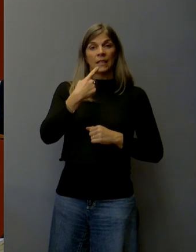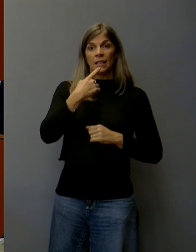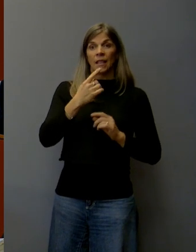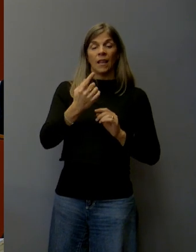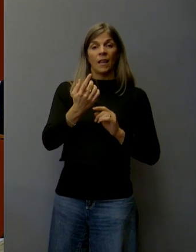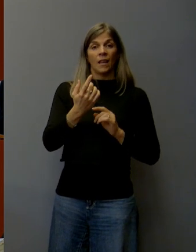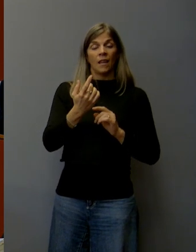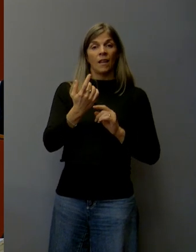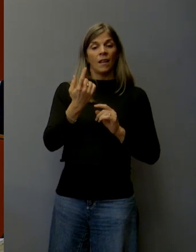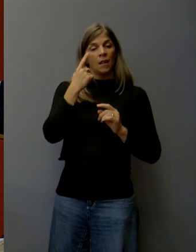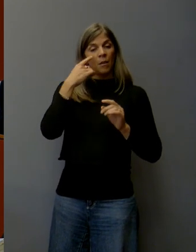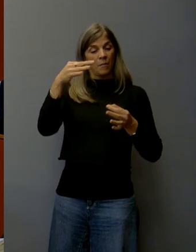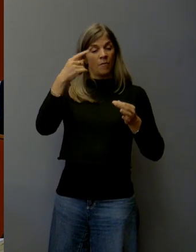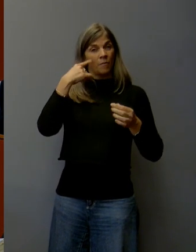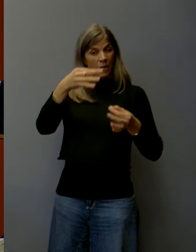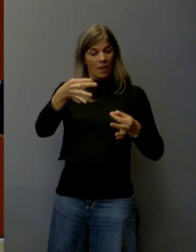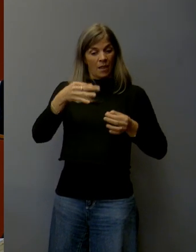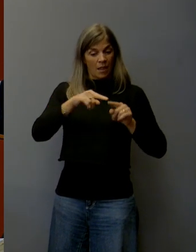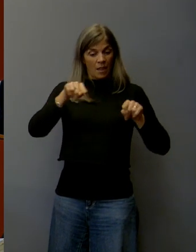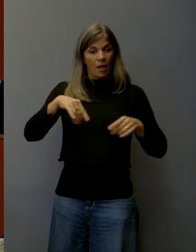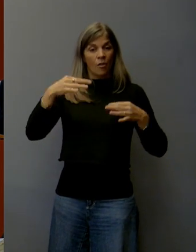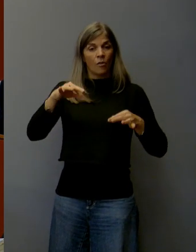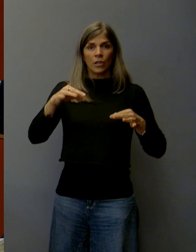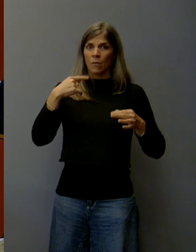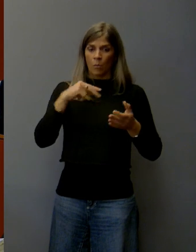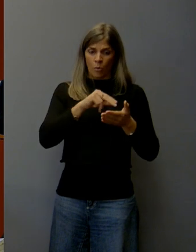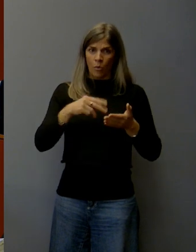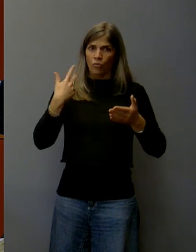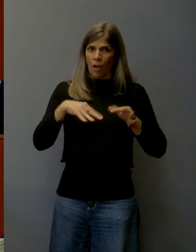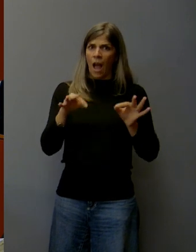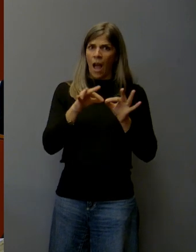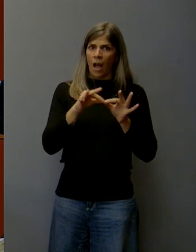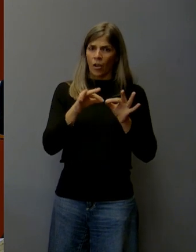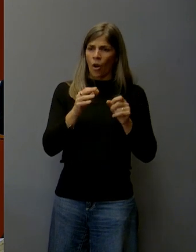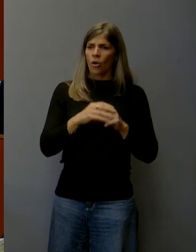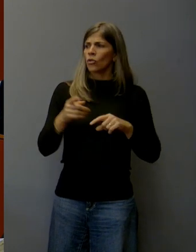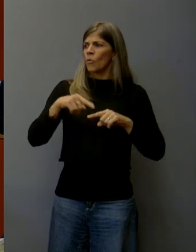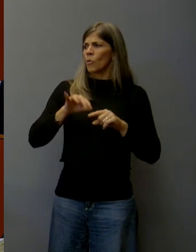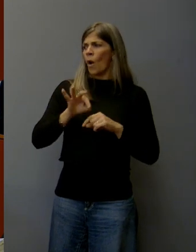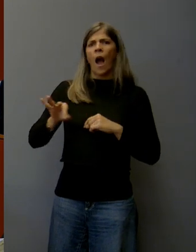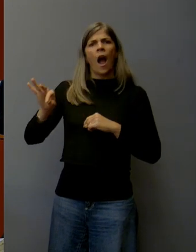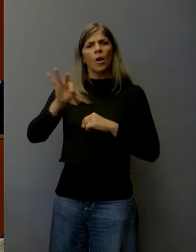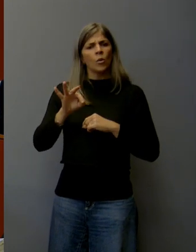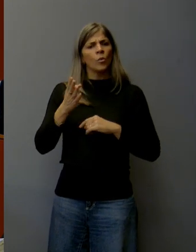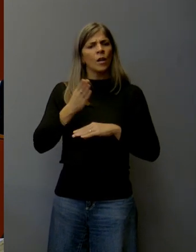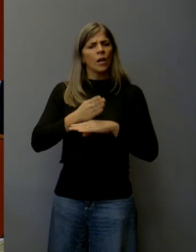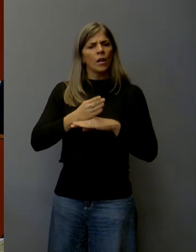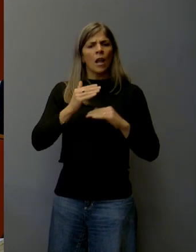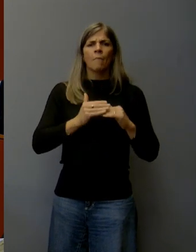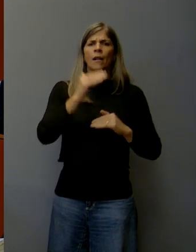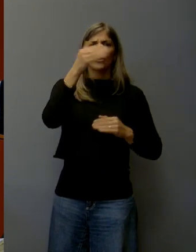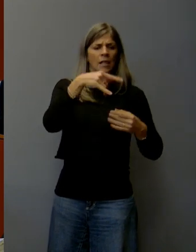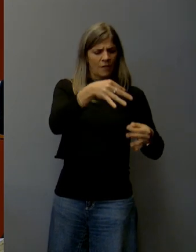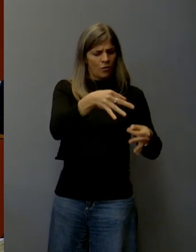un foglietto di carta che è l'espressione dell'accordo così hanno fatto anche alcuni consiglieri di maggioranza